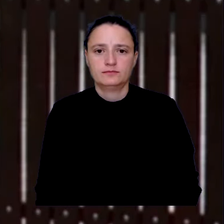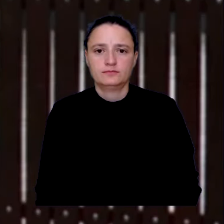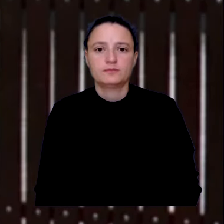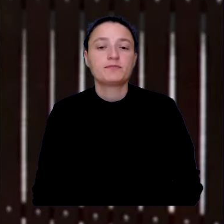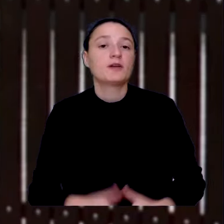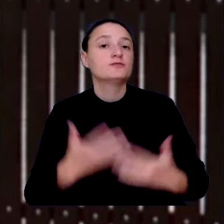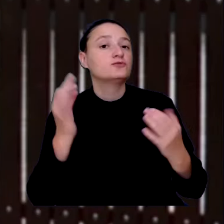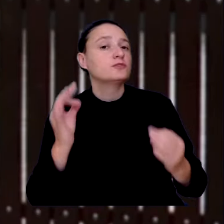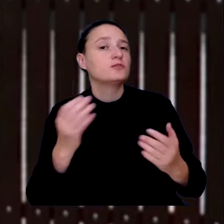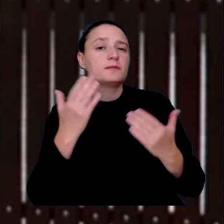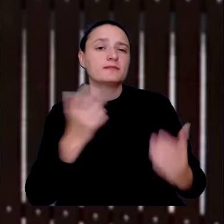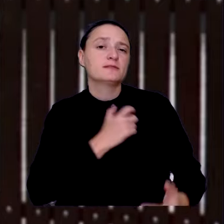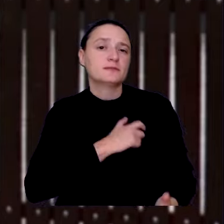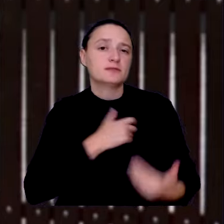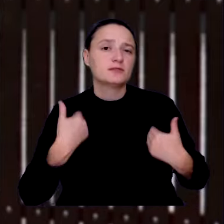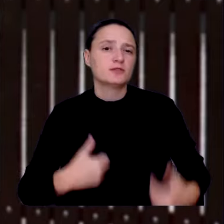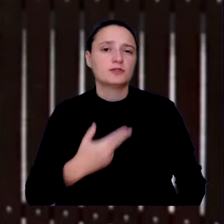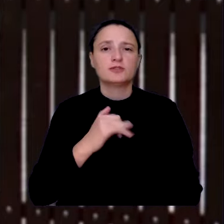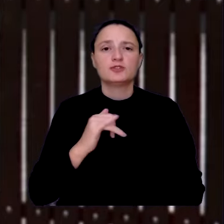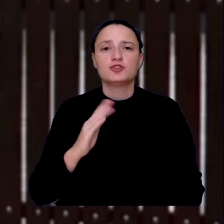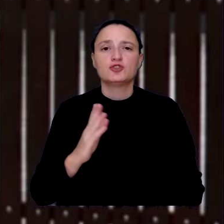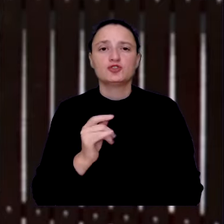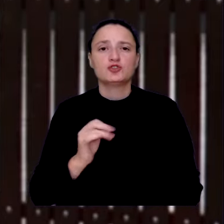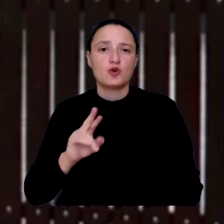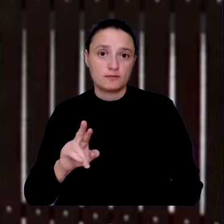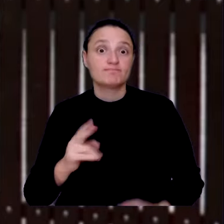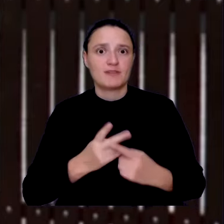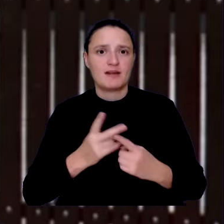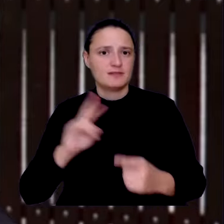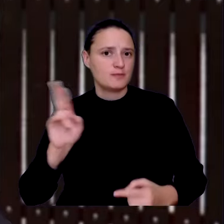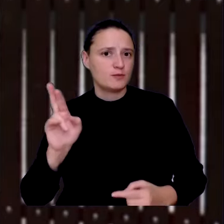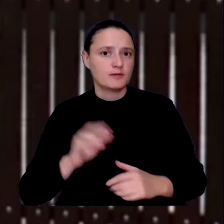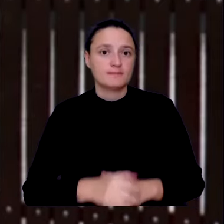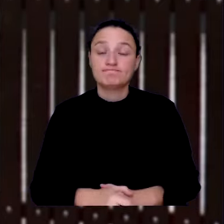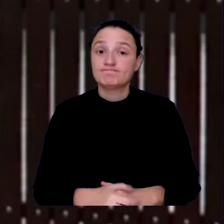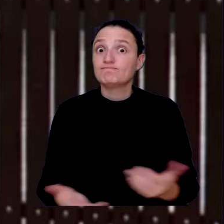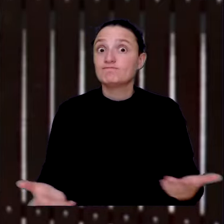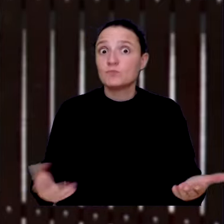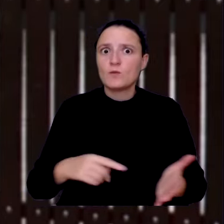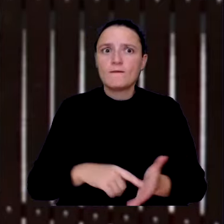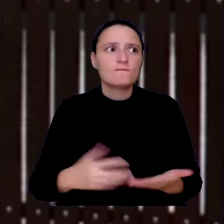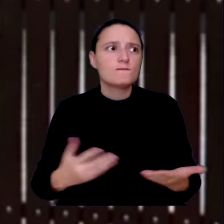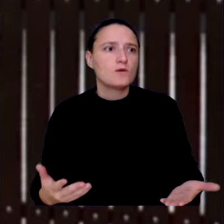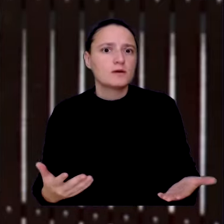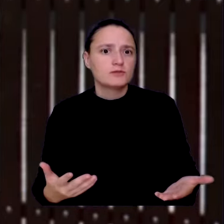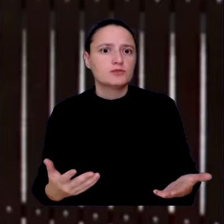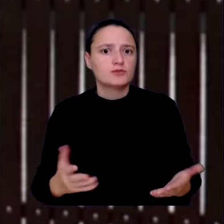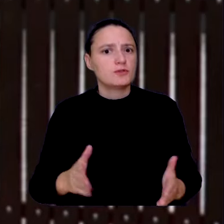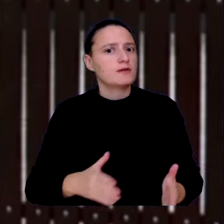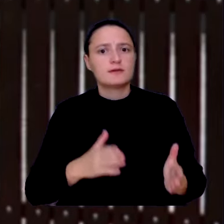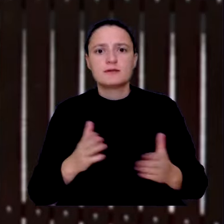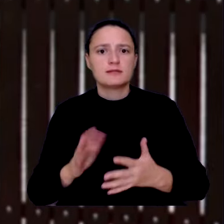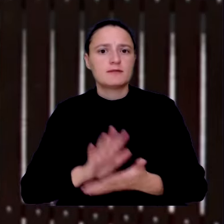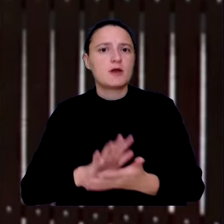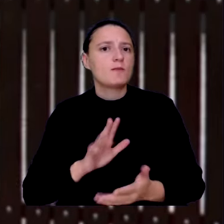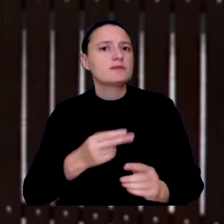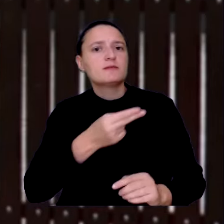Dzień dobry, witam serdecznie. Piotr Nisztor, oglądają Państwo Republikę i właśnie sięgamy po kolejny komentarz do